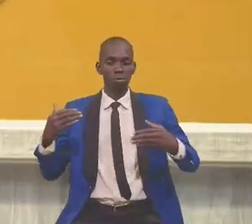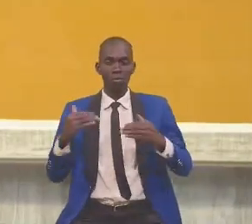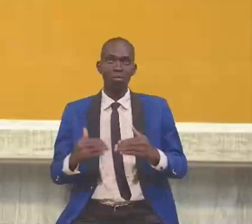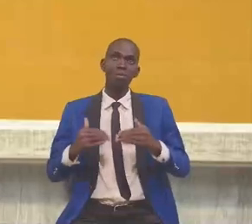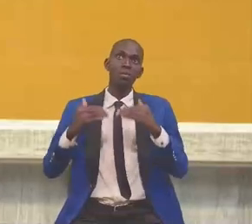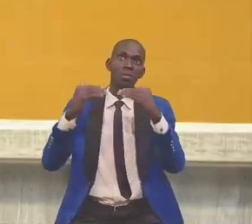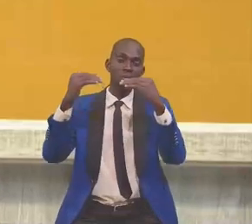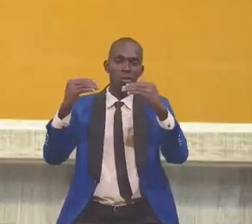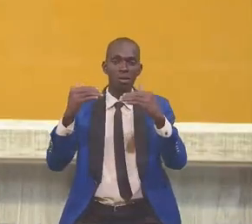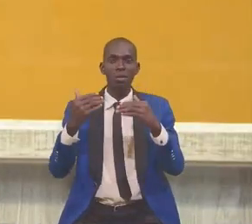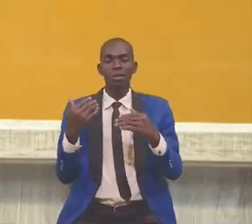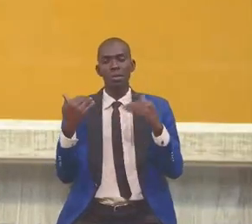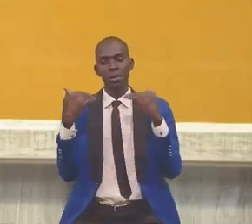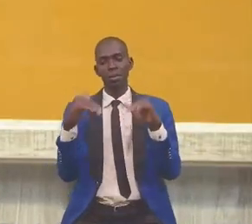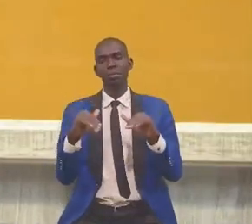élargir, repousser les limites.